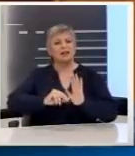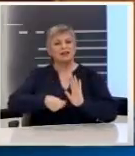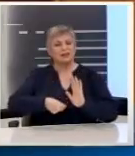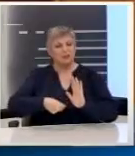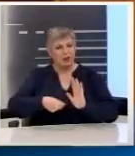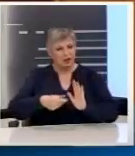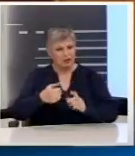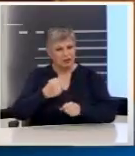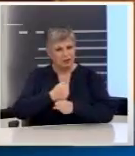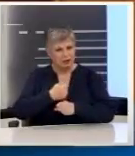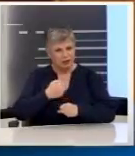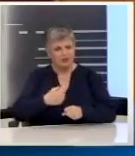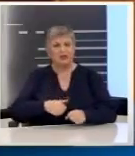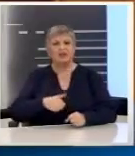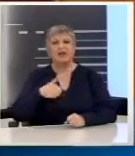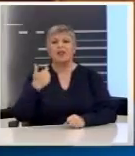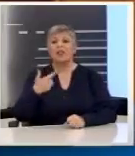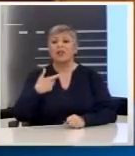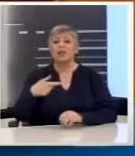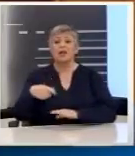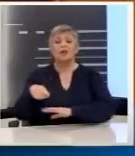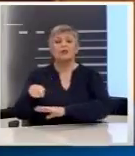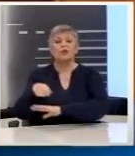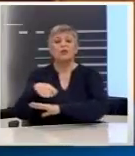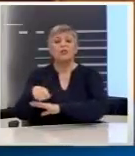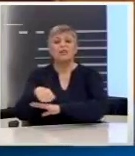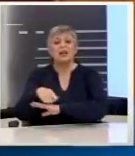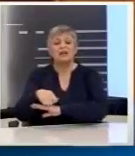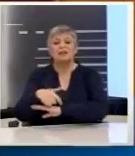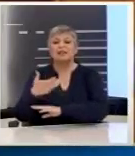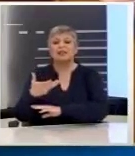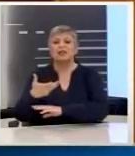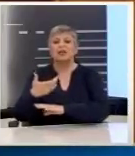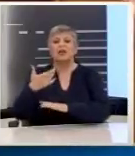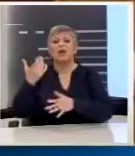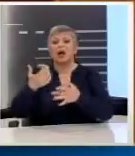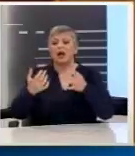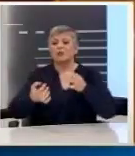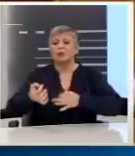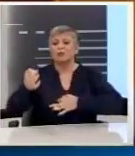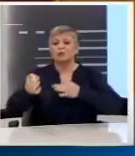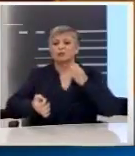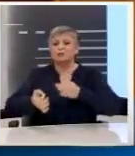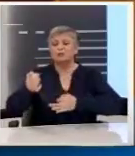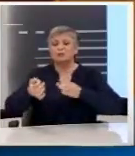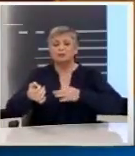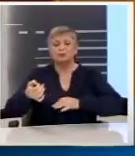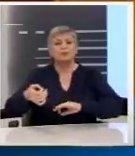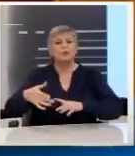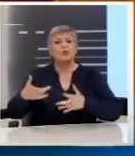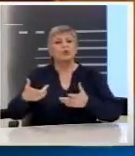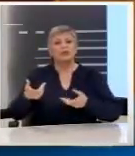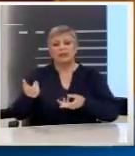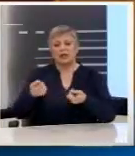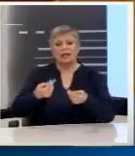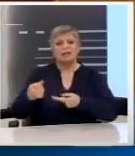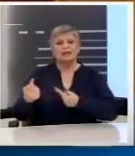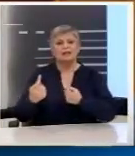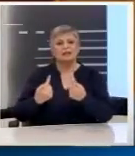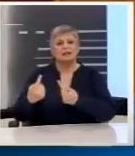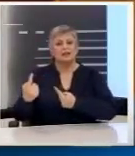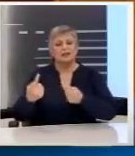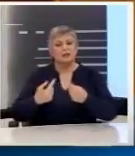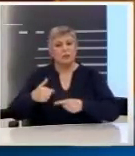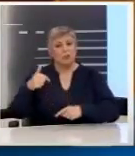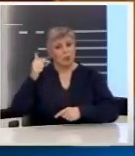εξοδικαστικό συμβιβασμό που συμπεριλαμβάνει και τις μικρές επιχειρήσεις που εσείς το καταψηφίσατε. Η εφάπαξ